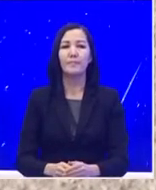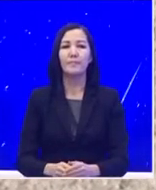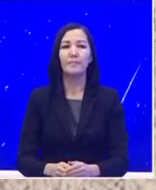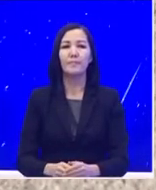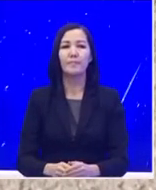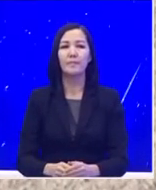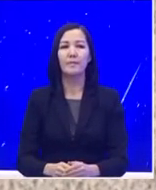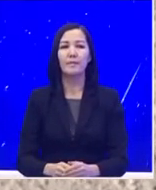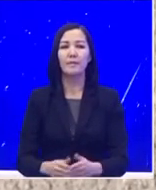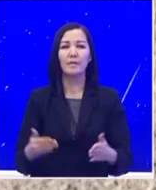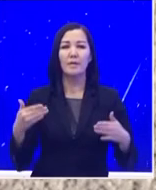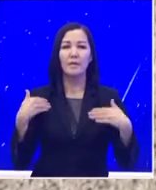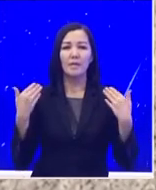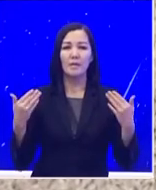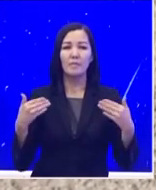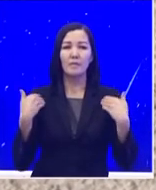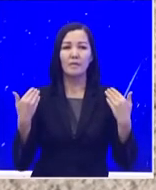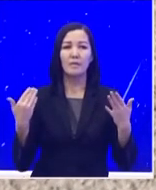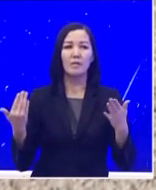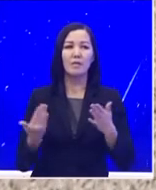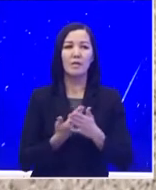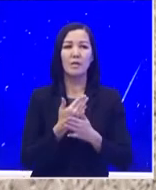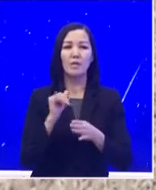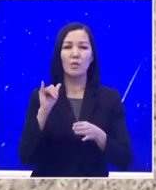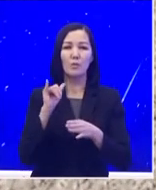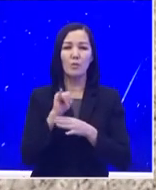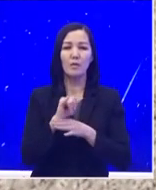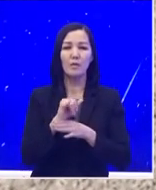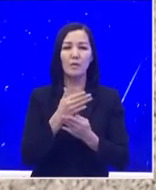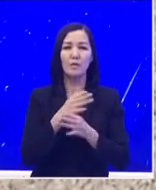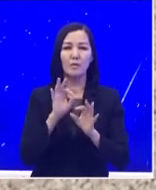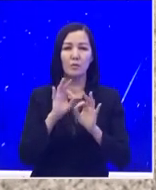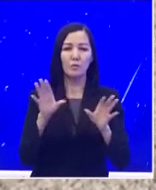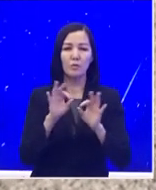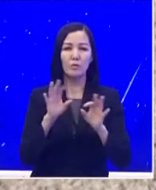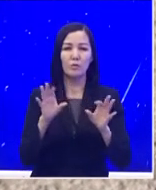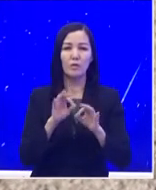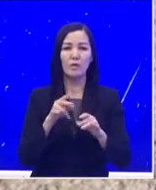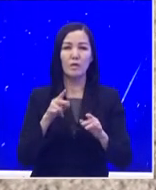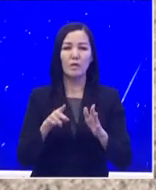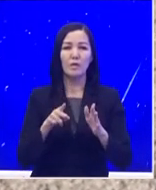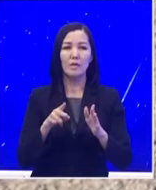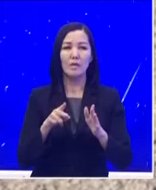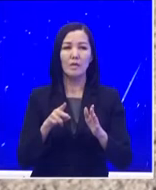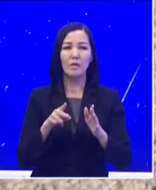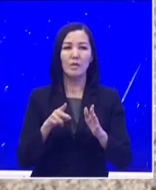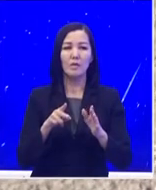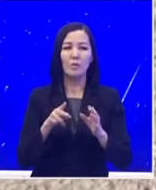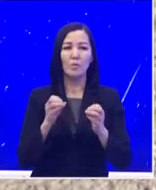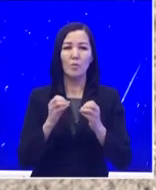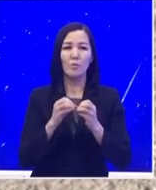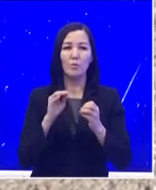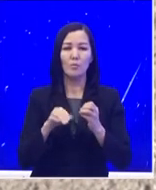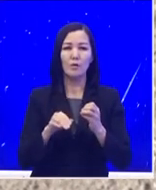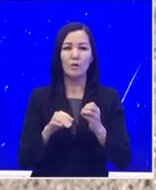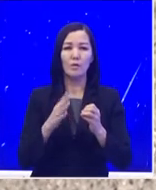Саламатсыздар ма? Жаңадан қосылған чат қонақтары, қош келдіңіздер. Сіздерге түсіндіре кетейін, 2000 салып 10000,